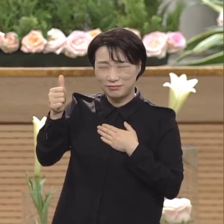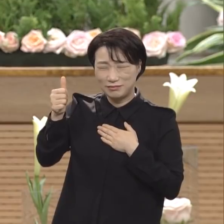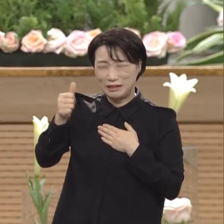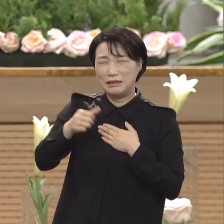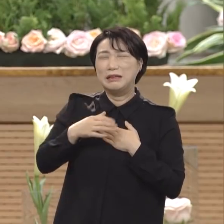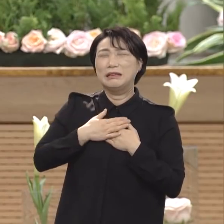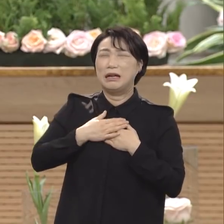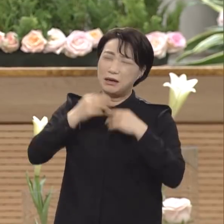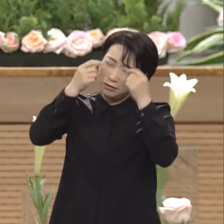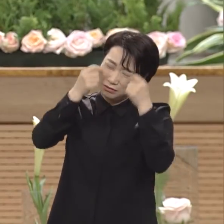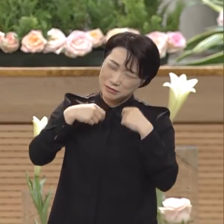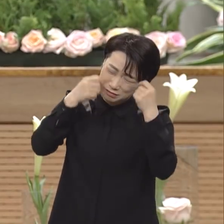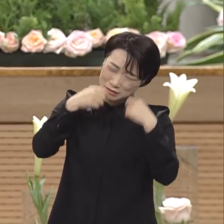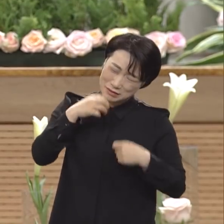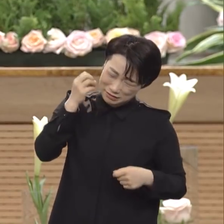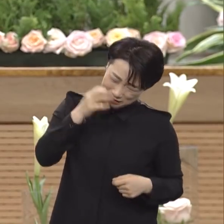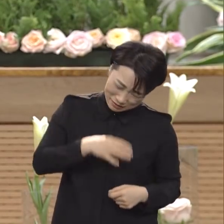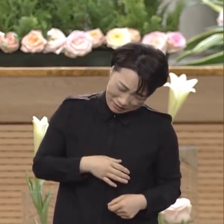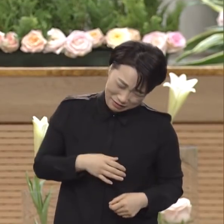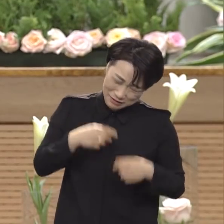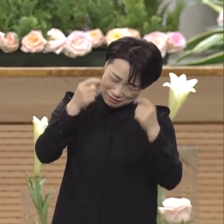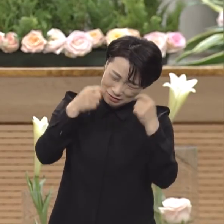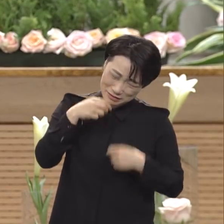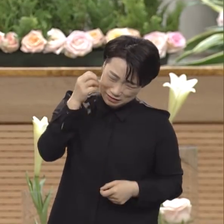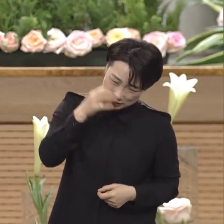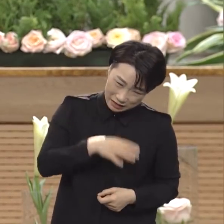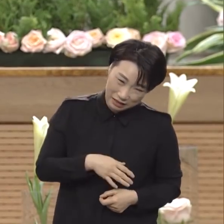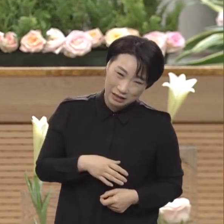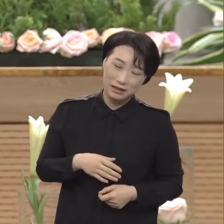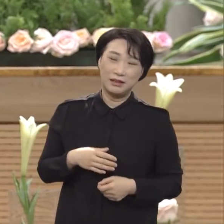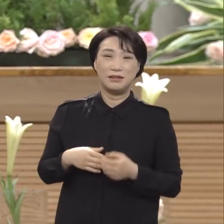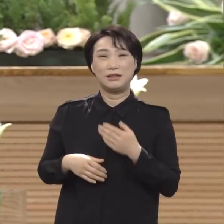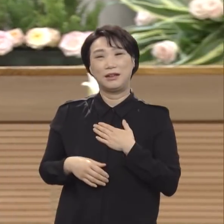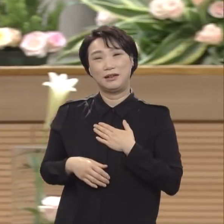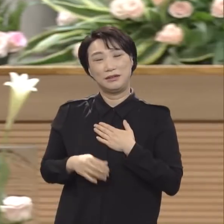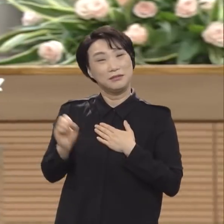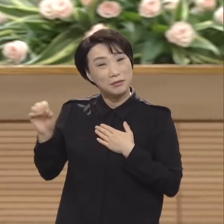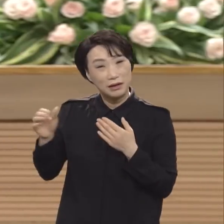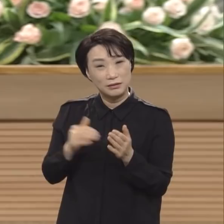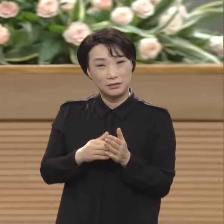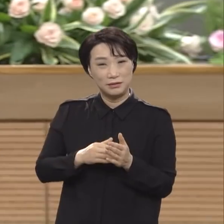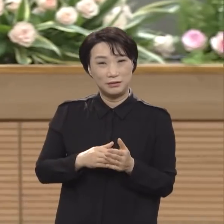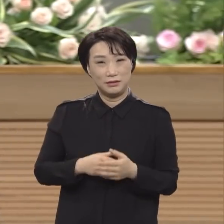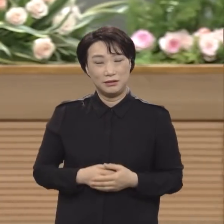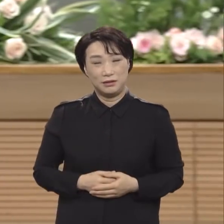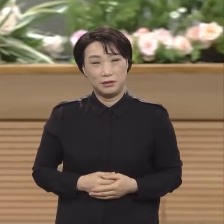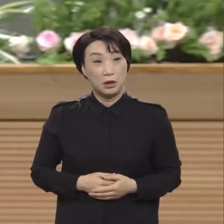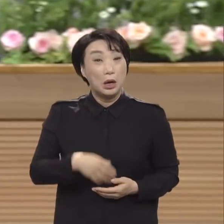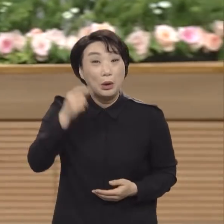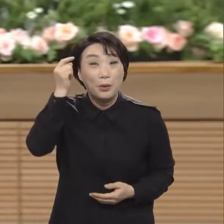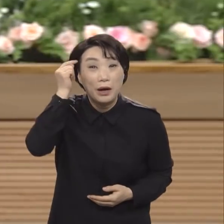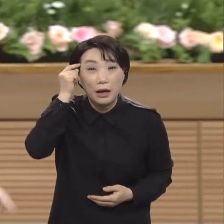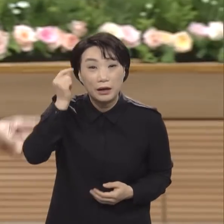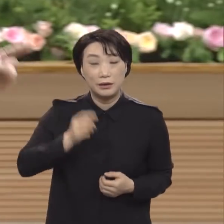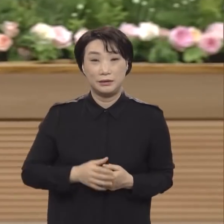그냥 울어요. 그냥 울어요. 그냥 울어요. 응? 왜?